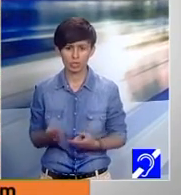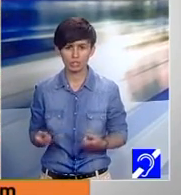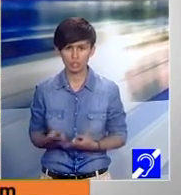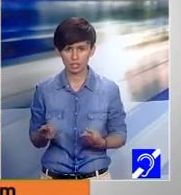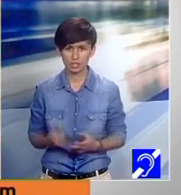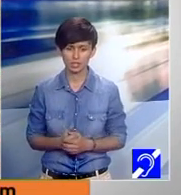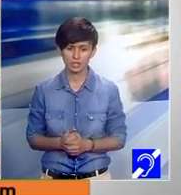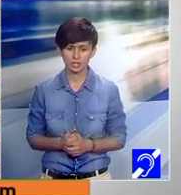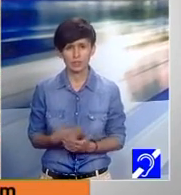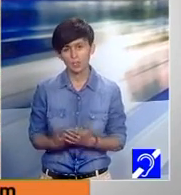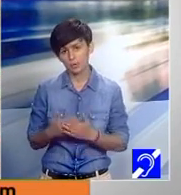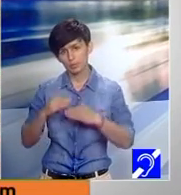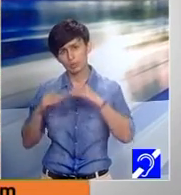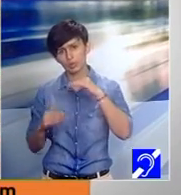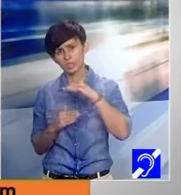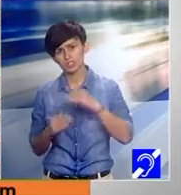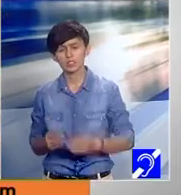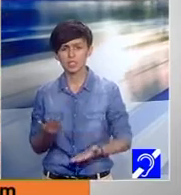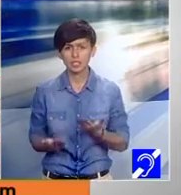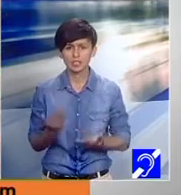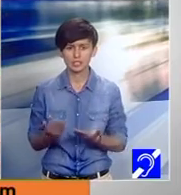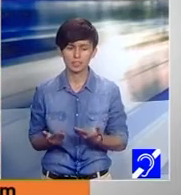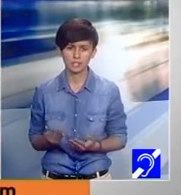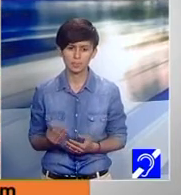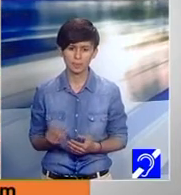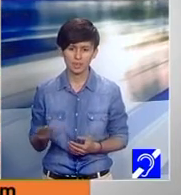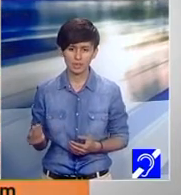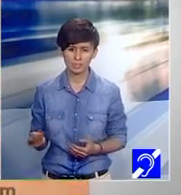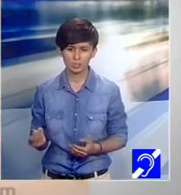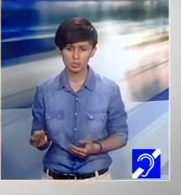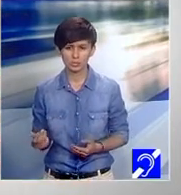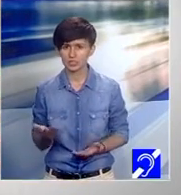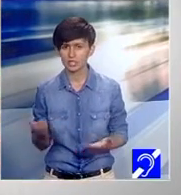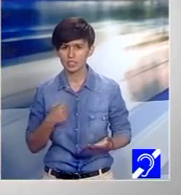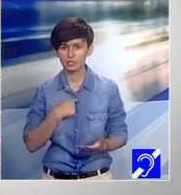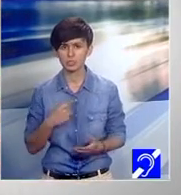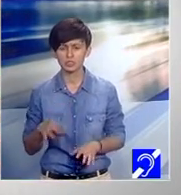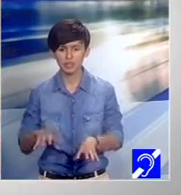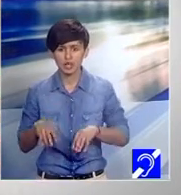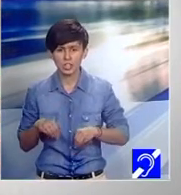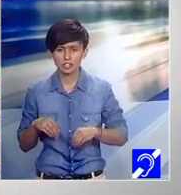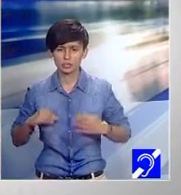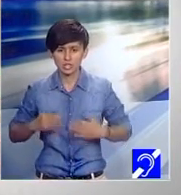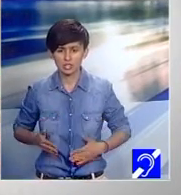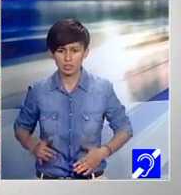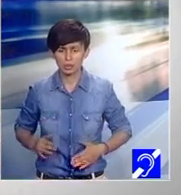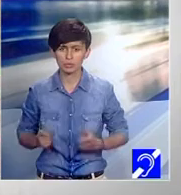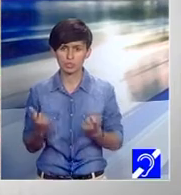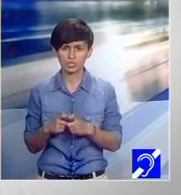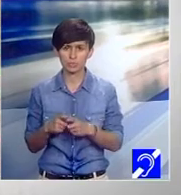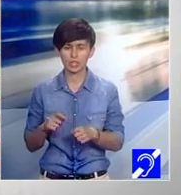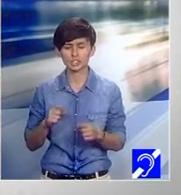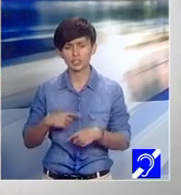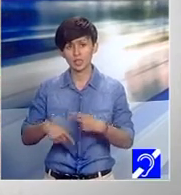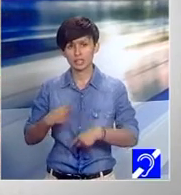scădea cantitatea de fenilalanină, care nu poate fi procesată în organism și care intoxică sistemul nervos, și